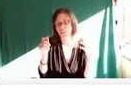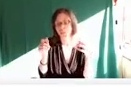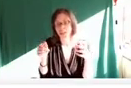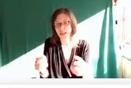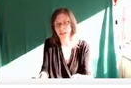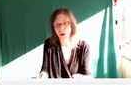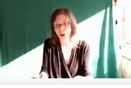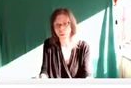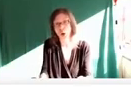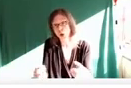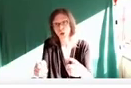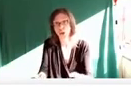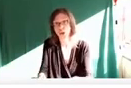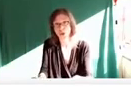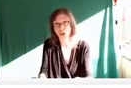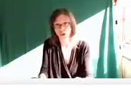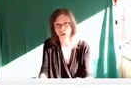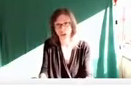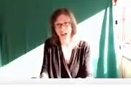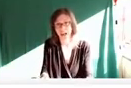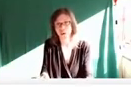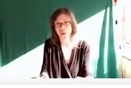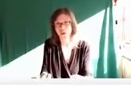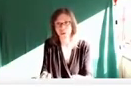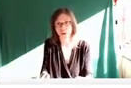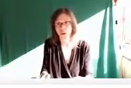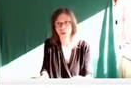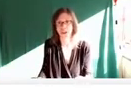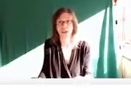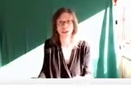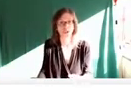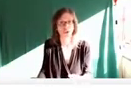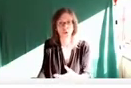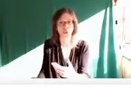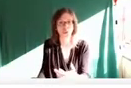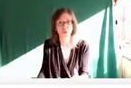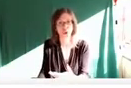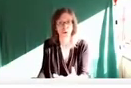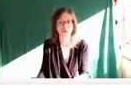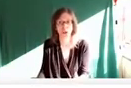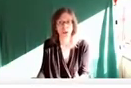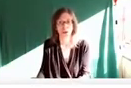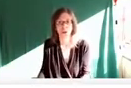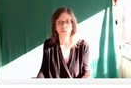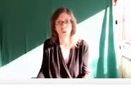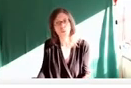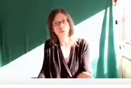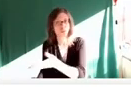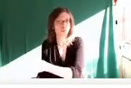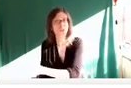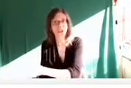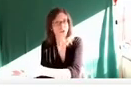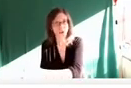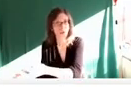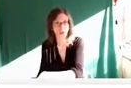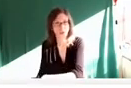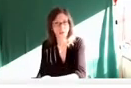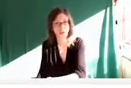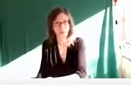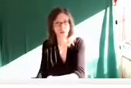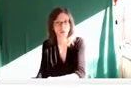à publier leur projet de recherche. Et donc, une fois que qui va être revu comme une